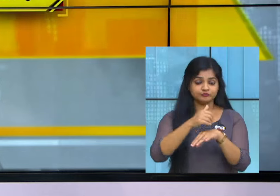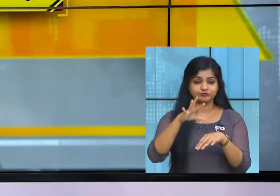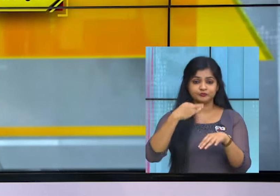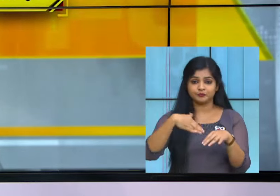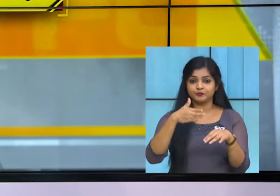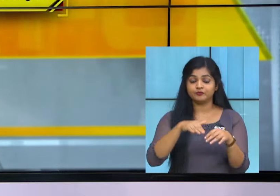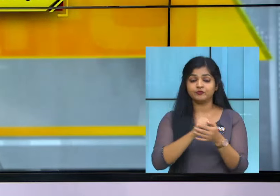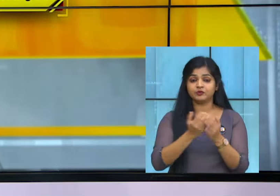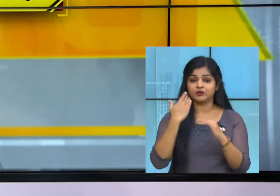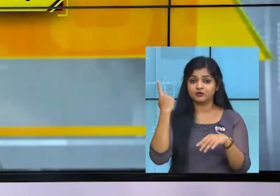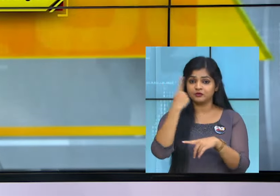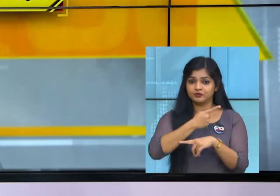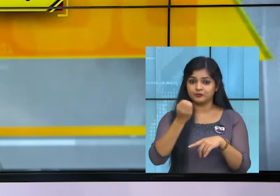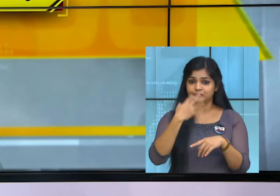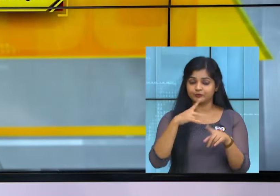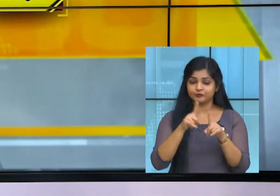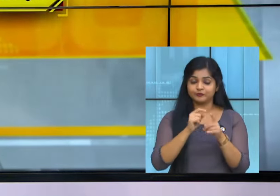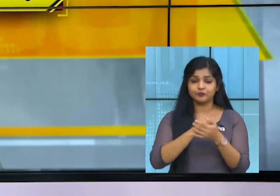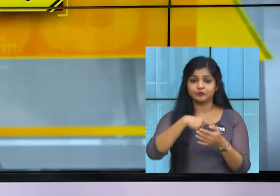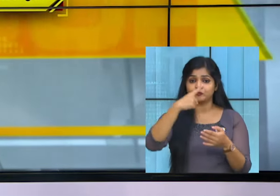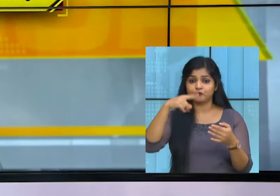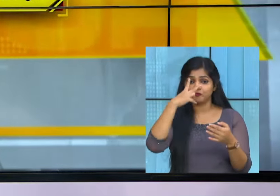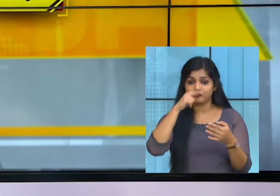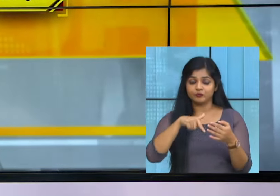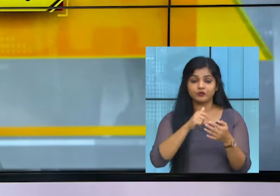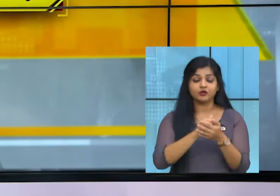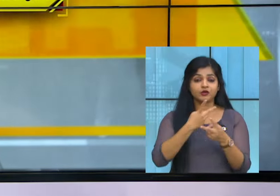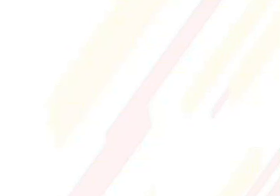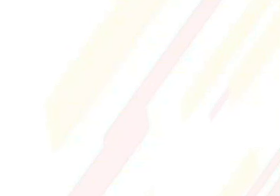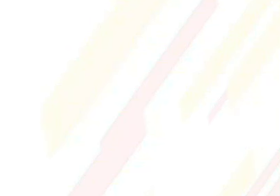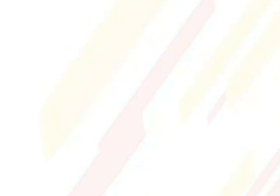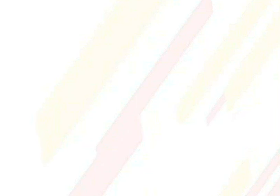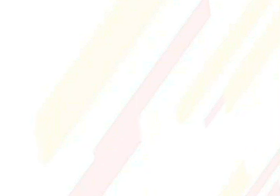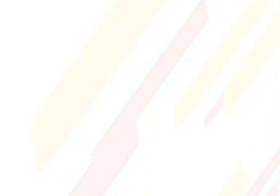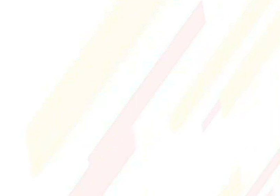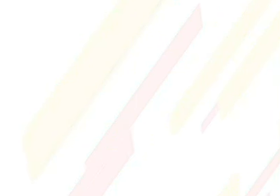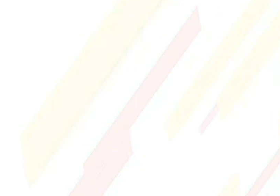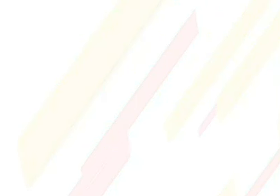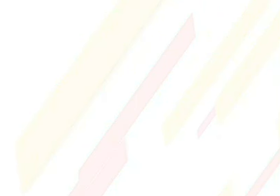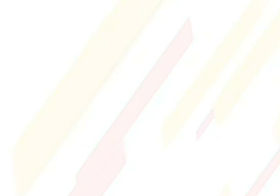സൂചനകൾ തന്നെയാണ് കഴിഞ്ഞ ദിവസം ഓഹരി കുംഭകോണം അടക്കമുള്ള ആരോപണങ്ങളിൽ അദ്ദേഹം നൽകിയത്.